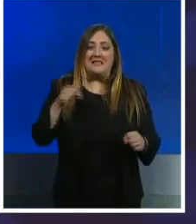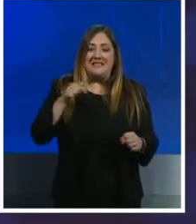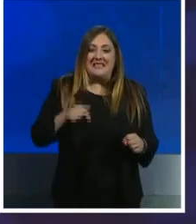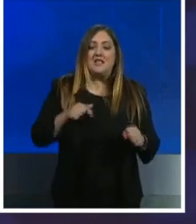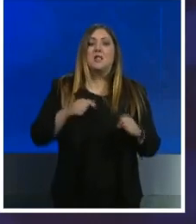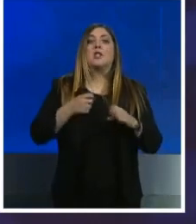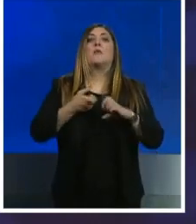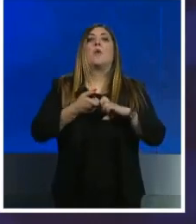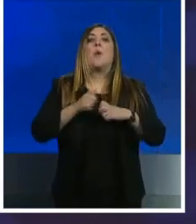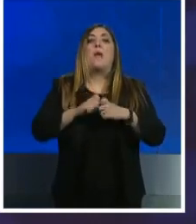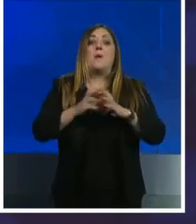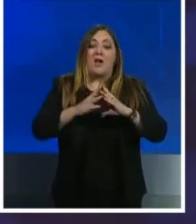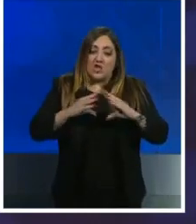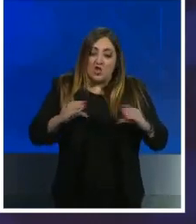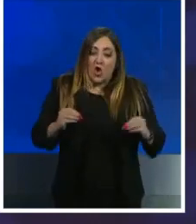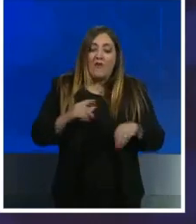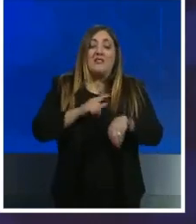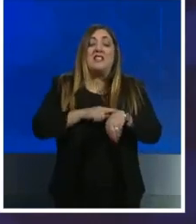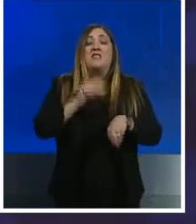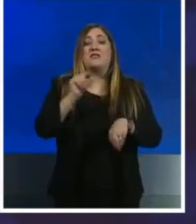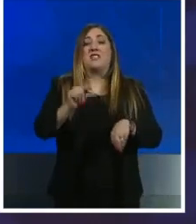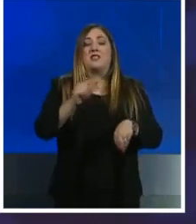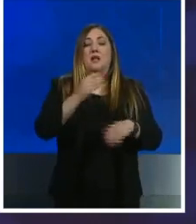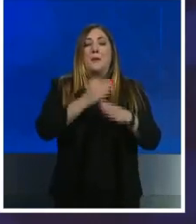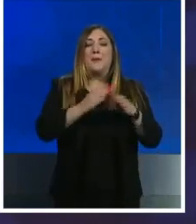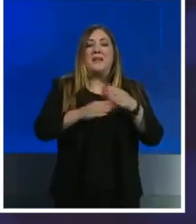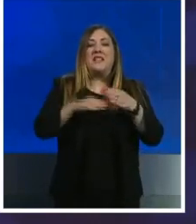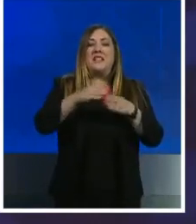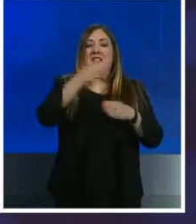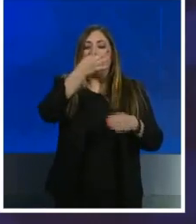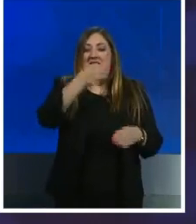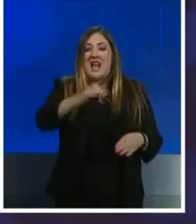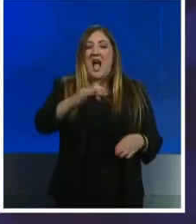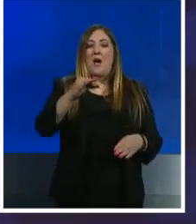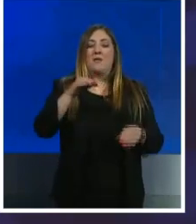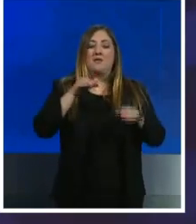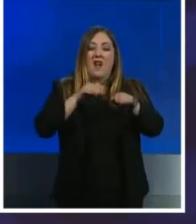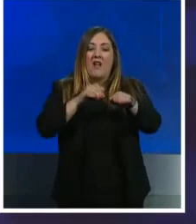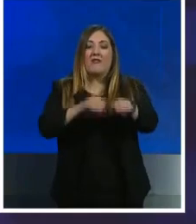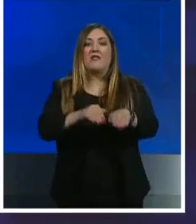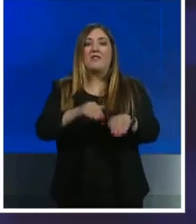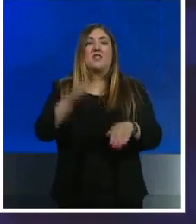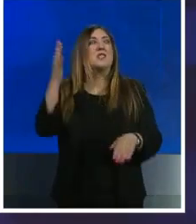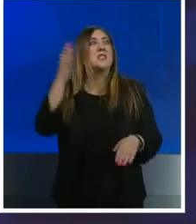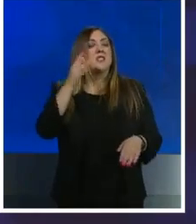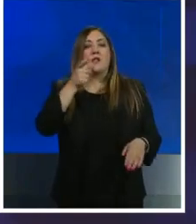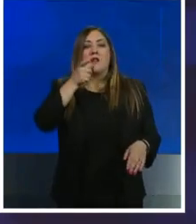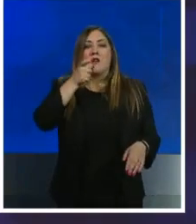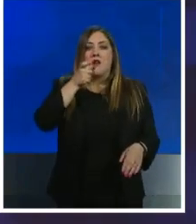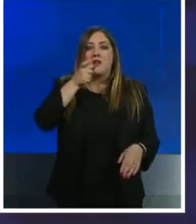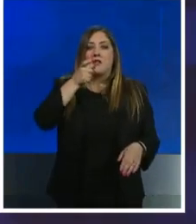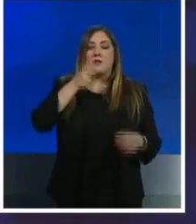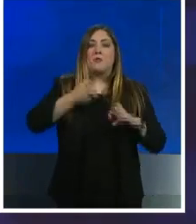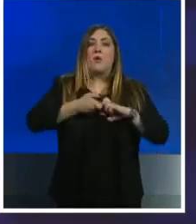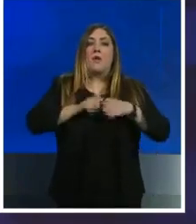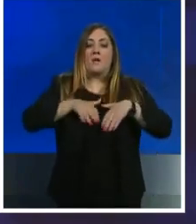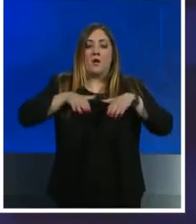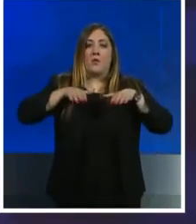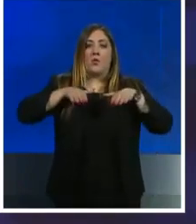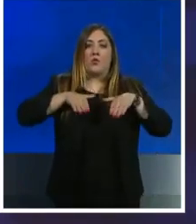Bini, trap, tniġġis, traffiku, azma, mart